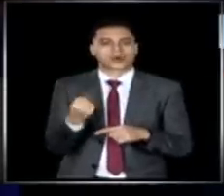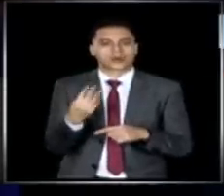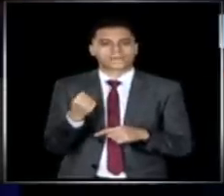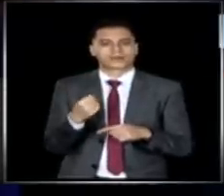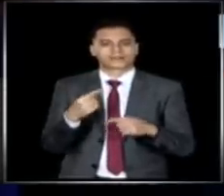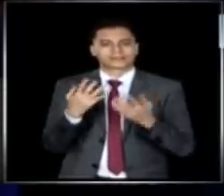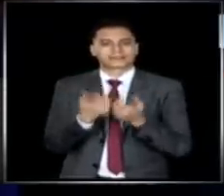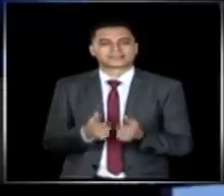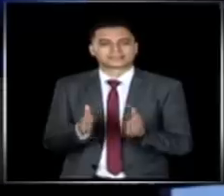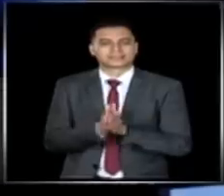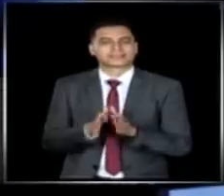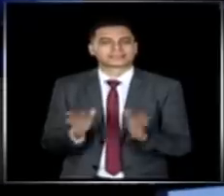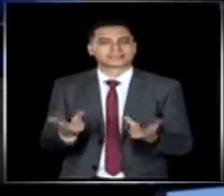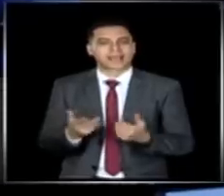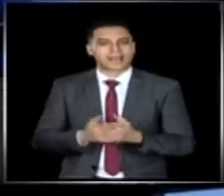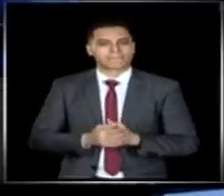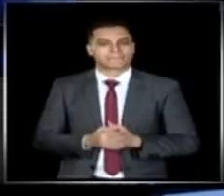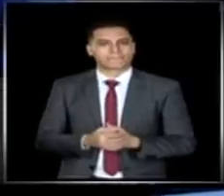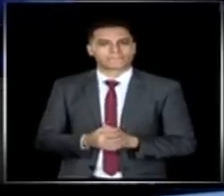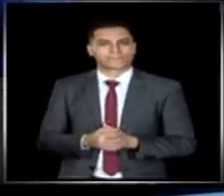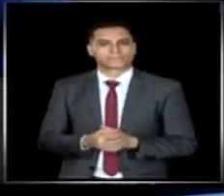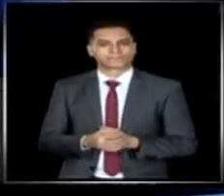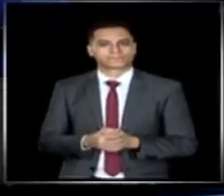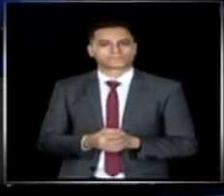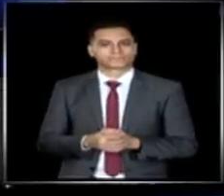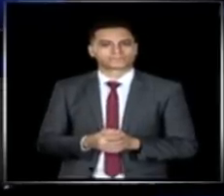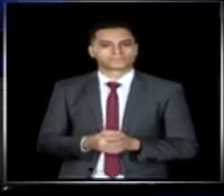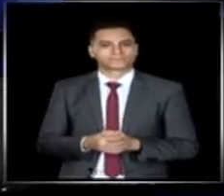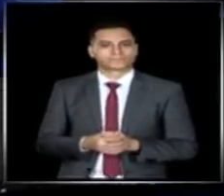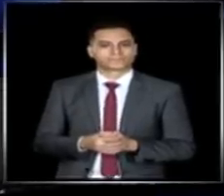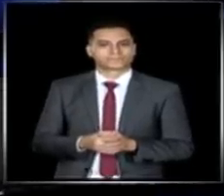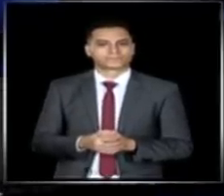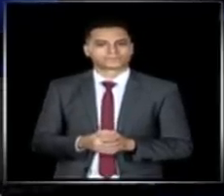زائد 149 يساوي كام؟